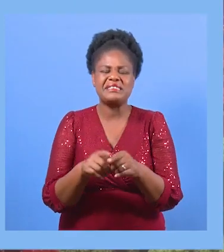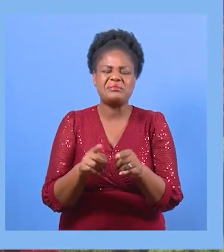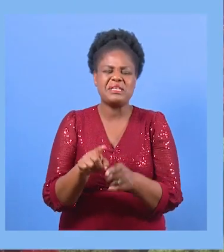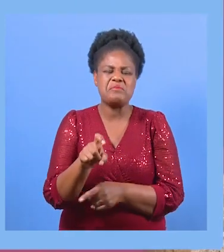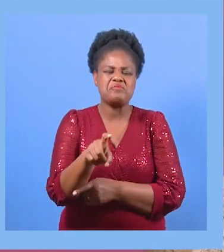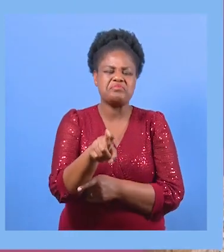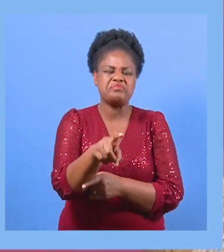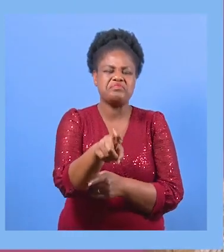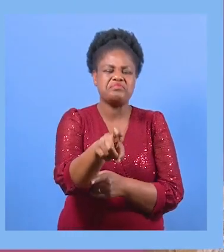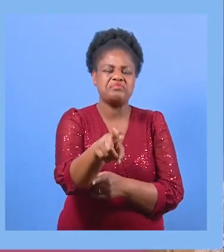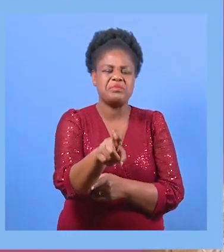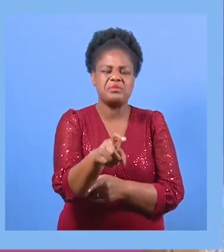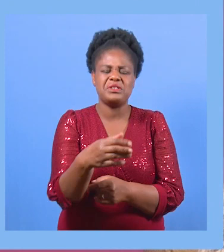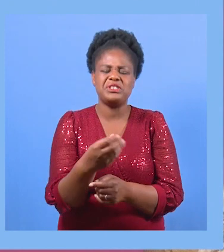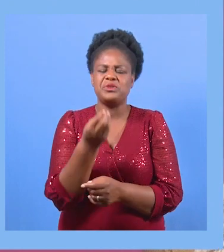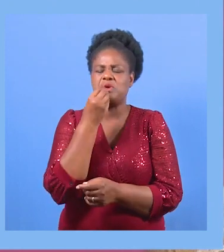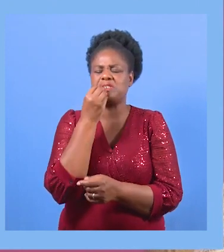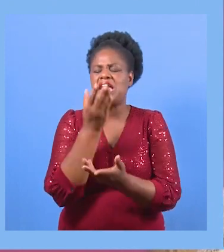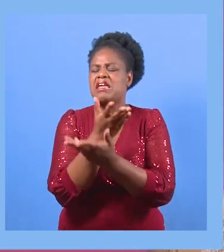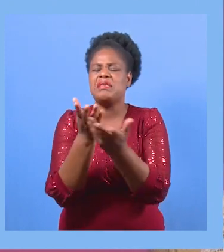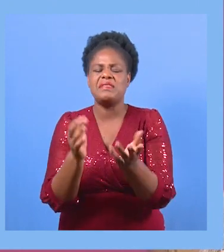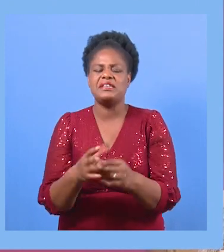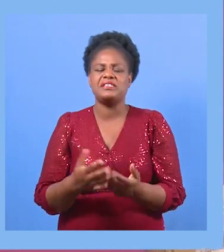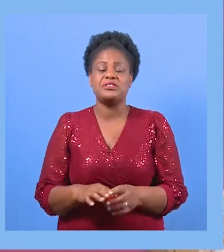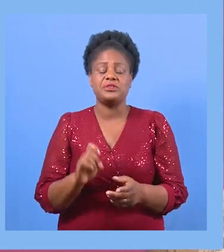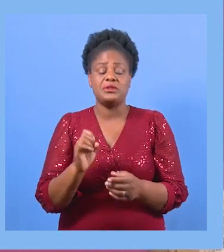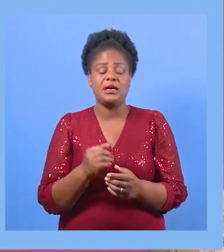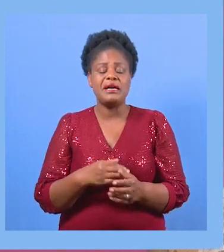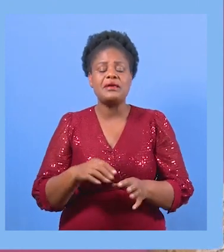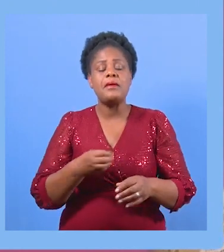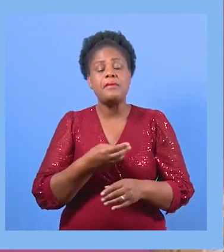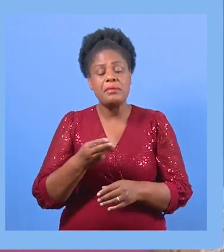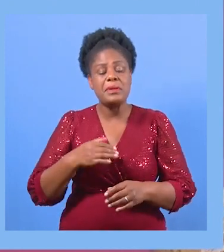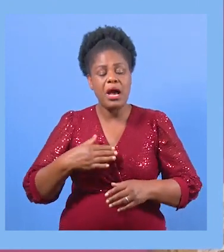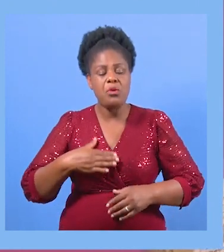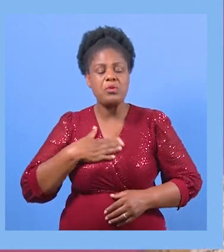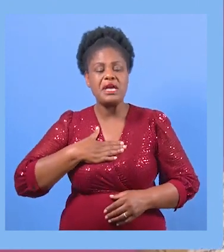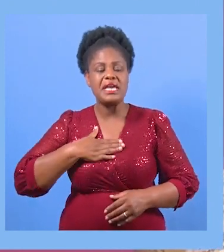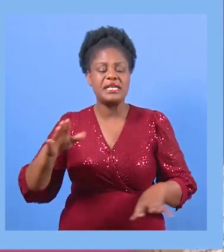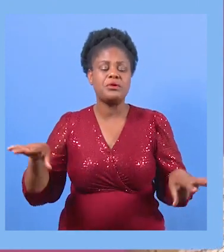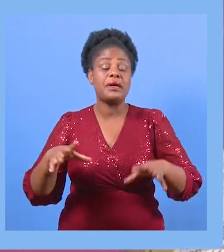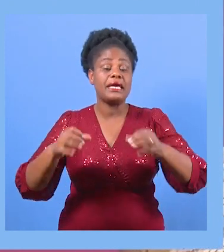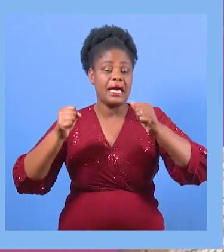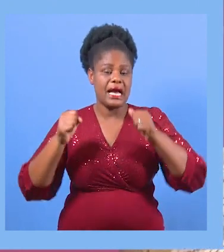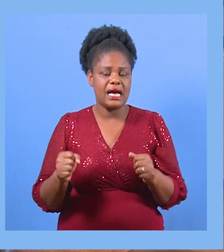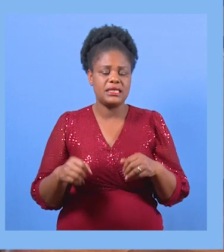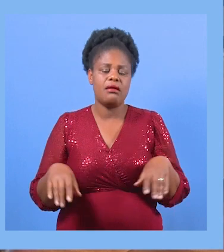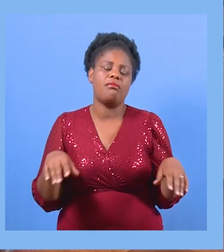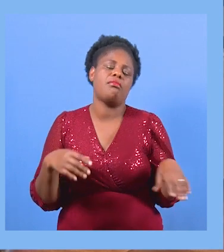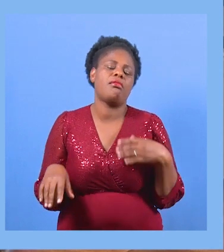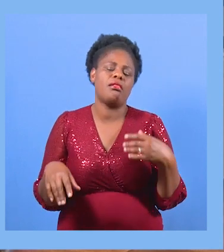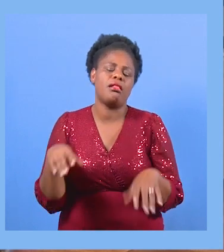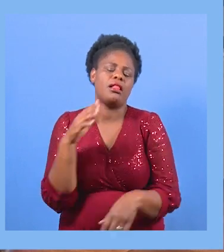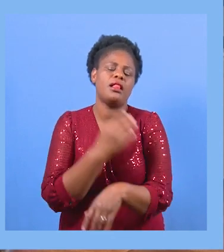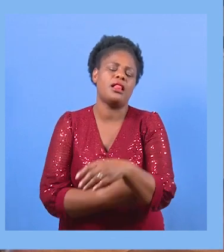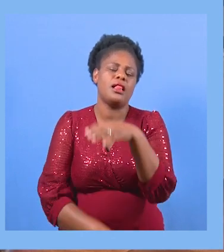Hatichada kushanda nesimba, hatichada kunge tichiunganidza pfuma nenzira yakanaka. Vamwe vakushandisa nzira yerudo iyoyo kuti inge